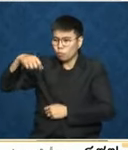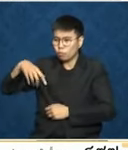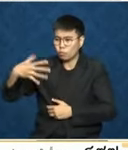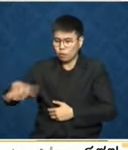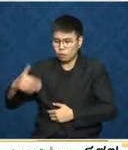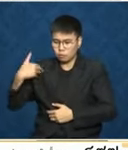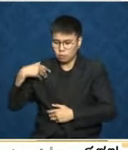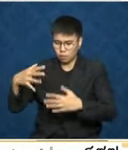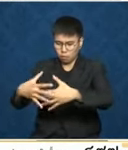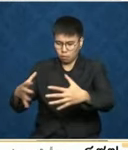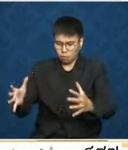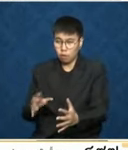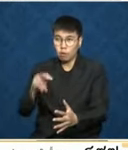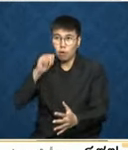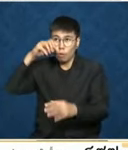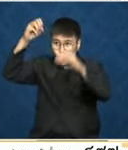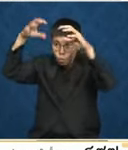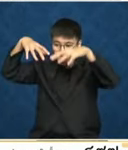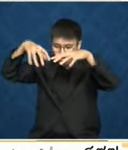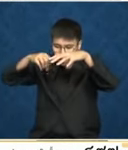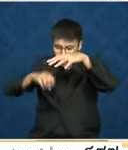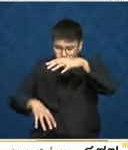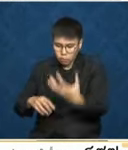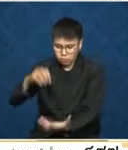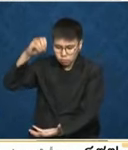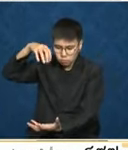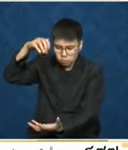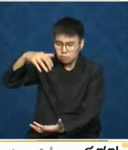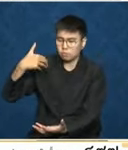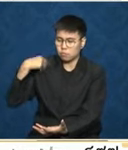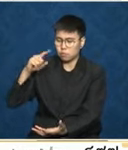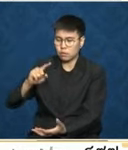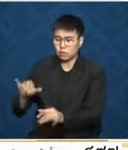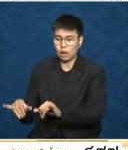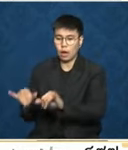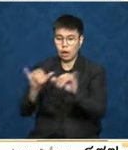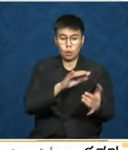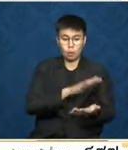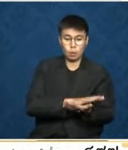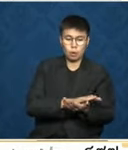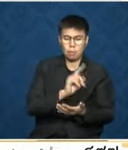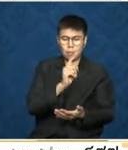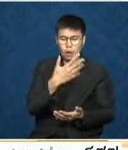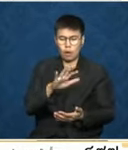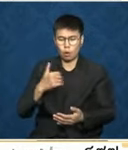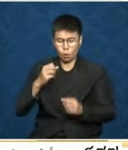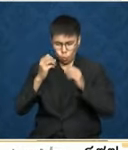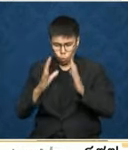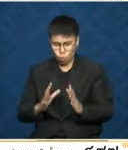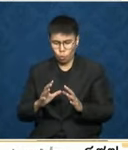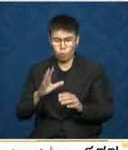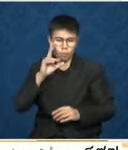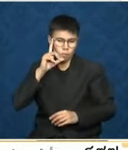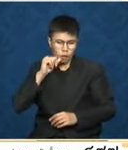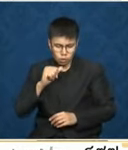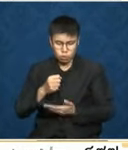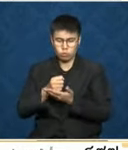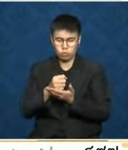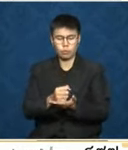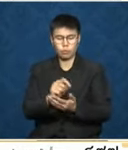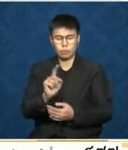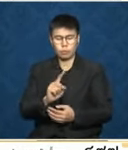ถูกคืนไปแล้วงบประมาณในการขนส่งนักเรียนจากพื้นที่เก่าไปพื้นที่ใหม่ผู้ปกครองนะครับครูก็ต้องลงขันกันนะครับเพราะว่าเป็นการ